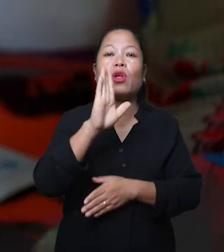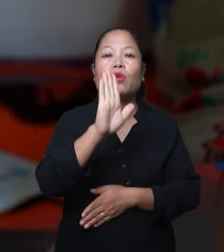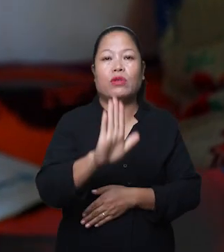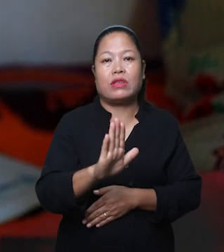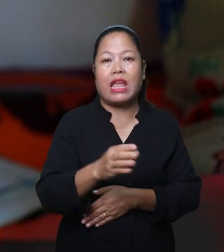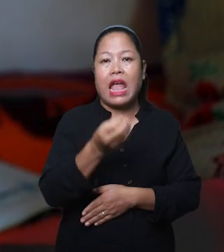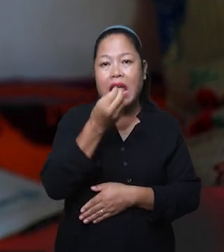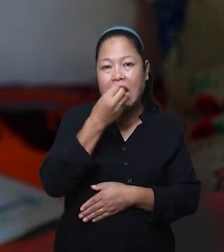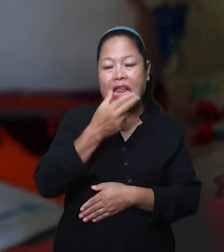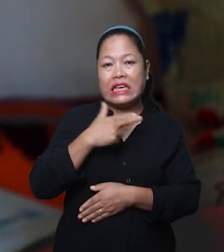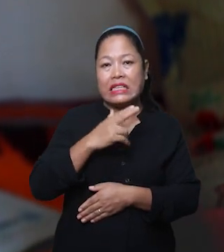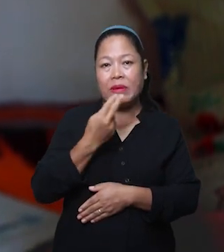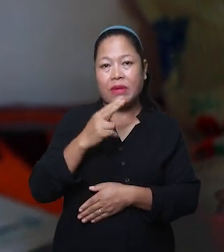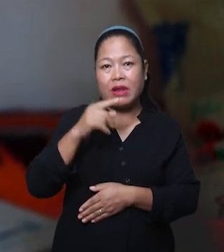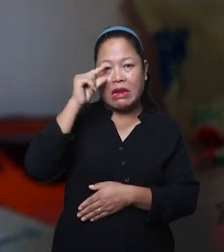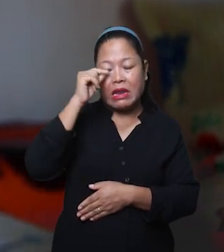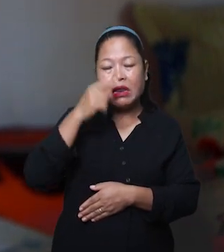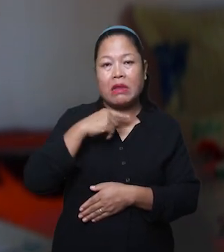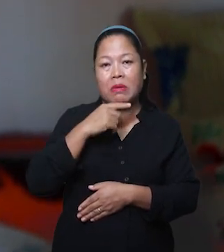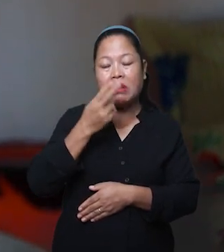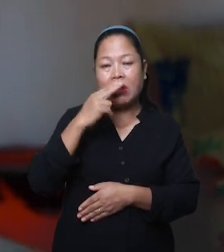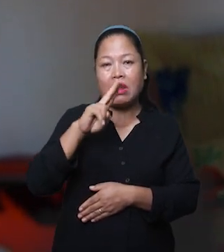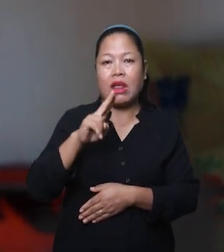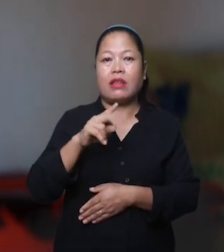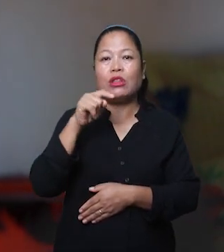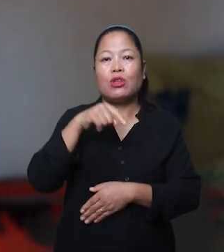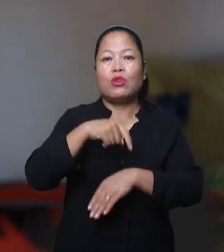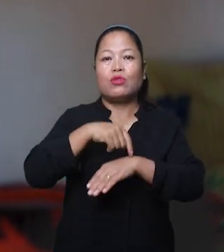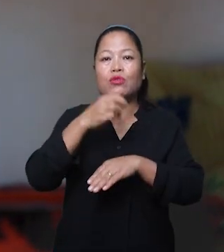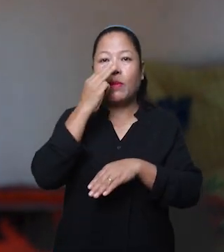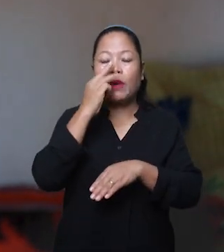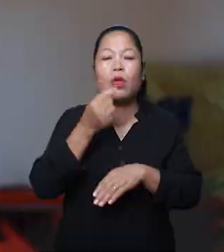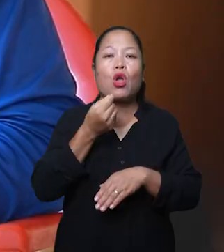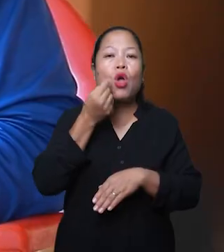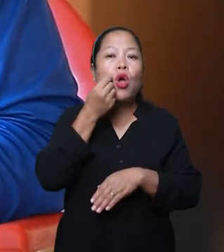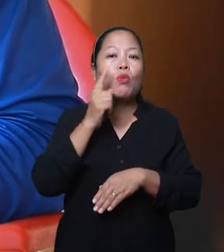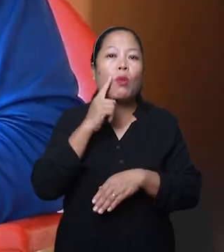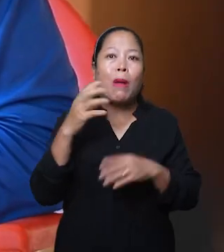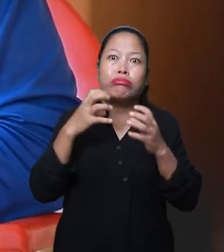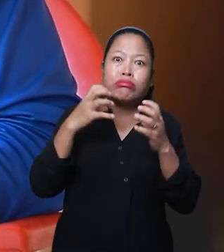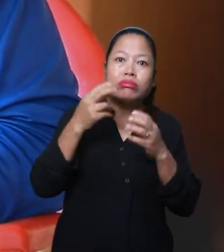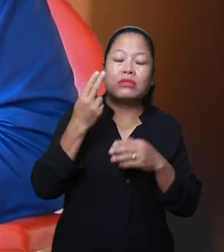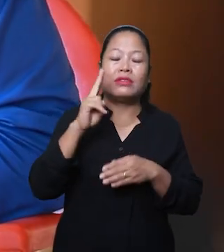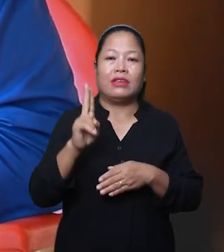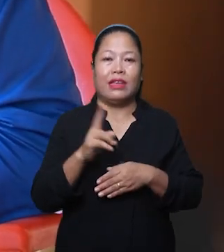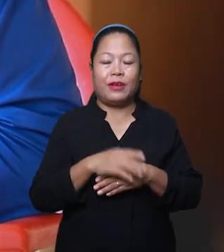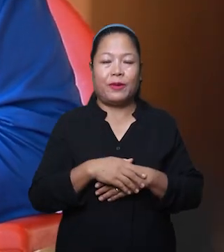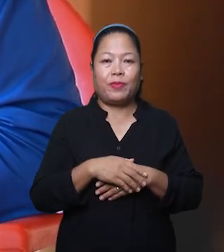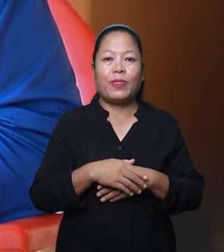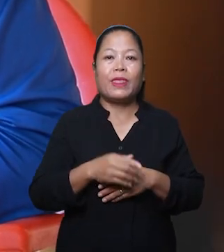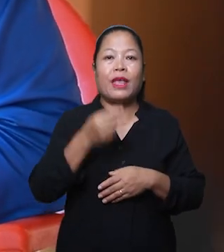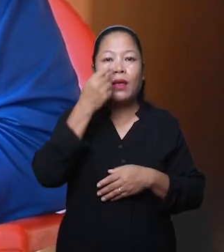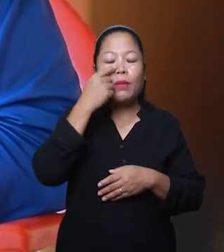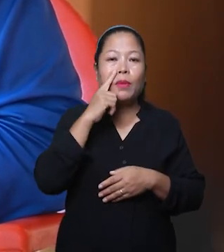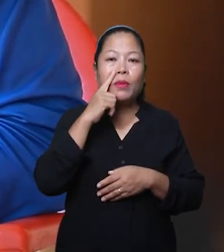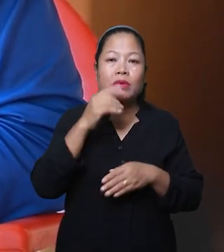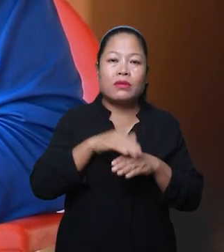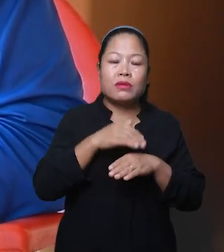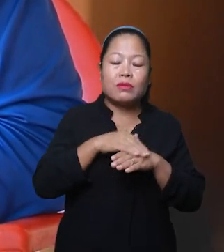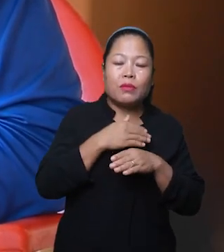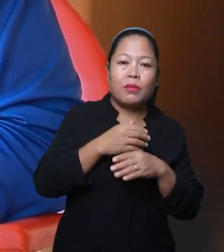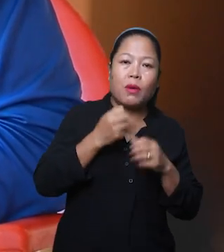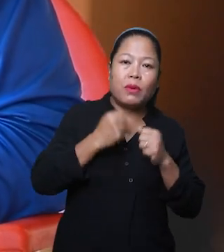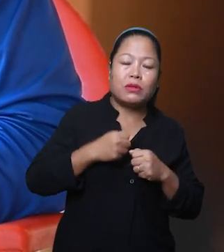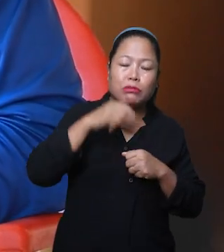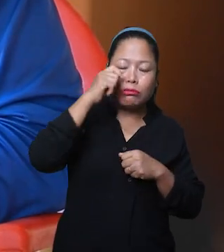छ खाने मन पनि नलाग्ने सुन निद्रा पनि नलाग्ने हुन्थ्यो त्यति बेला बुवासँग मुख मुख पनि लाग्थे मम्मीसँग